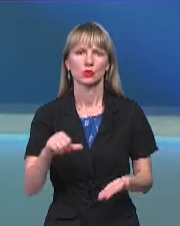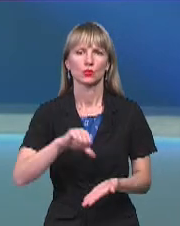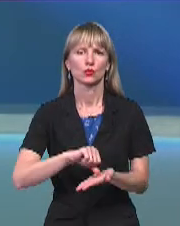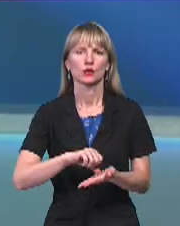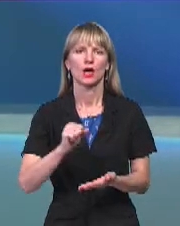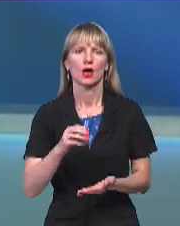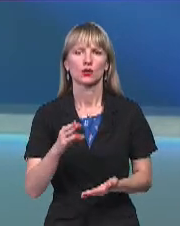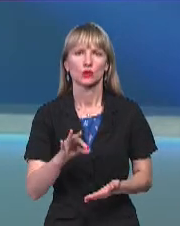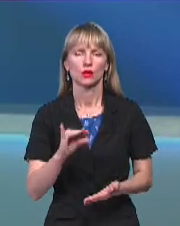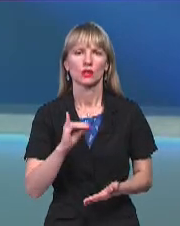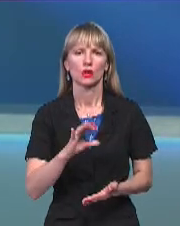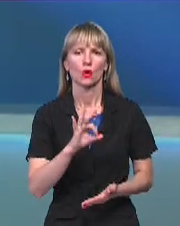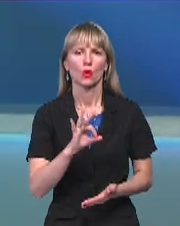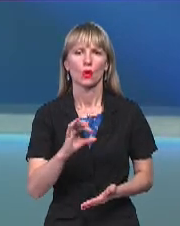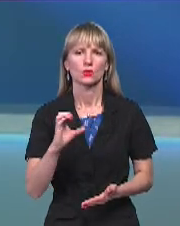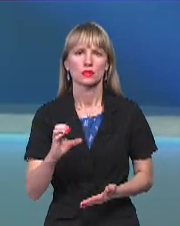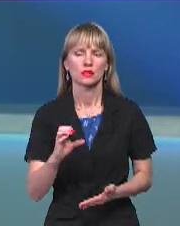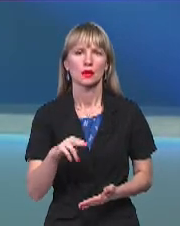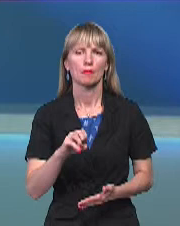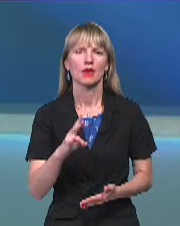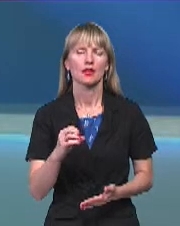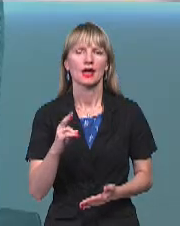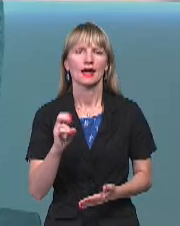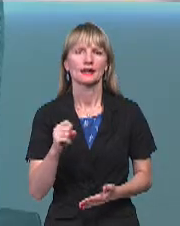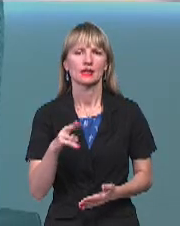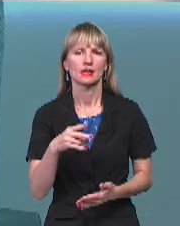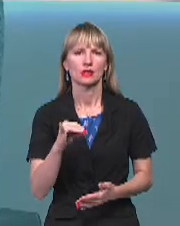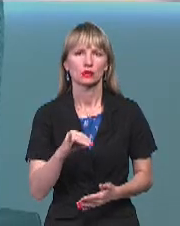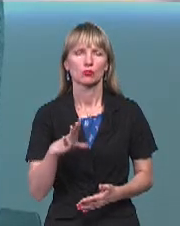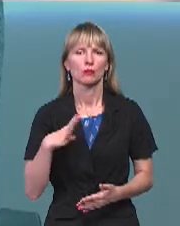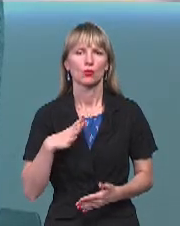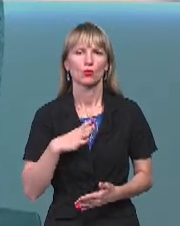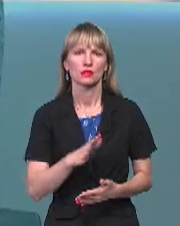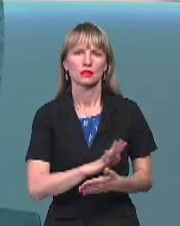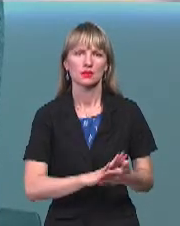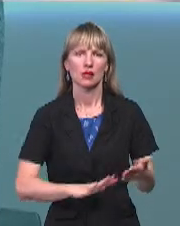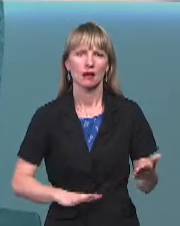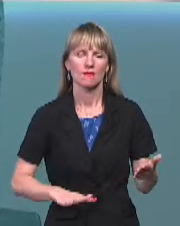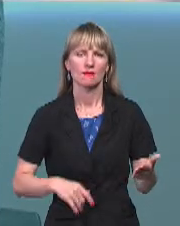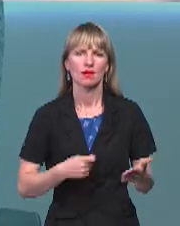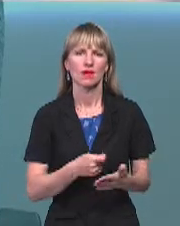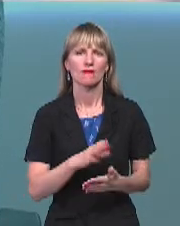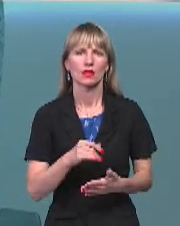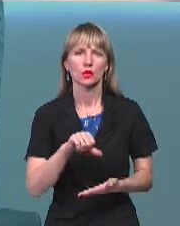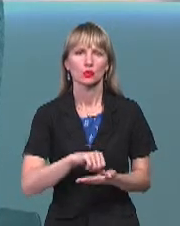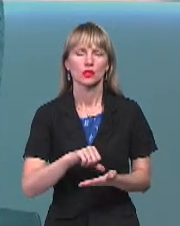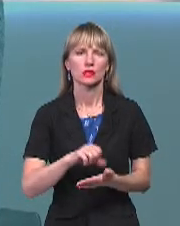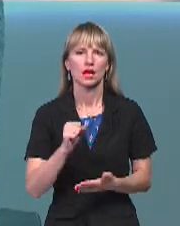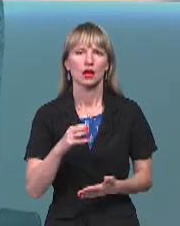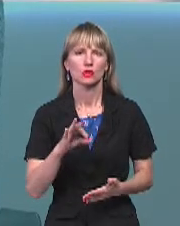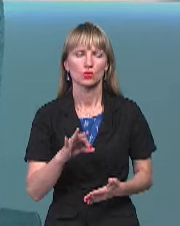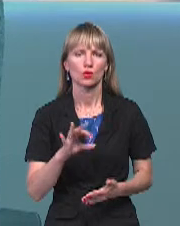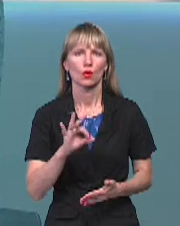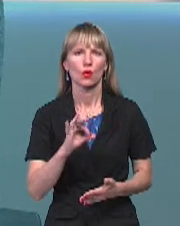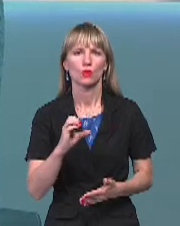учасникам АТО і ООС. Пане Андрію, а чи були позови від учасників АТО ООС до